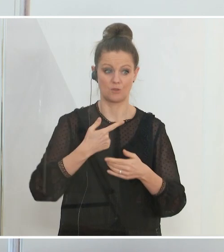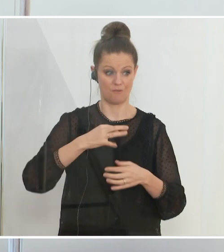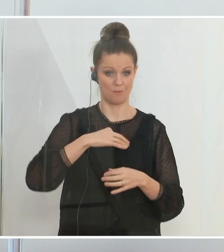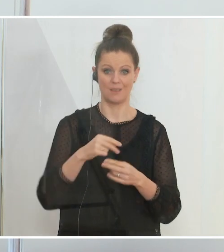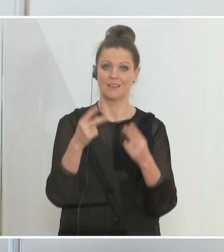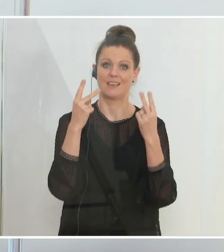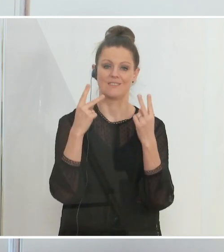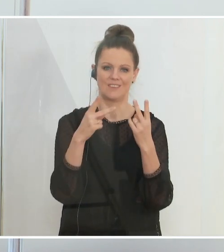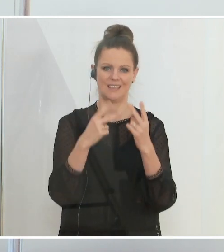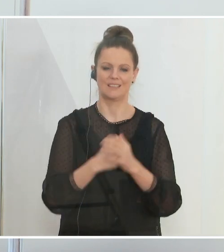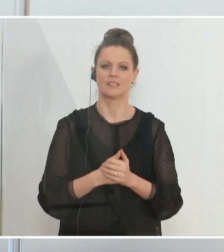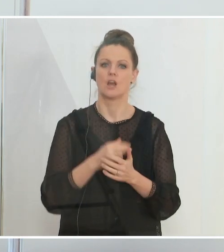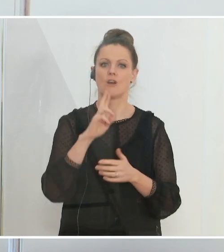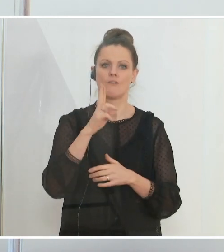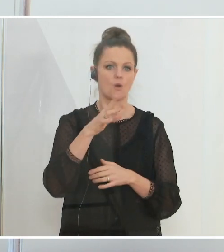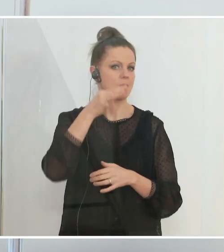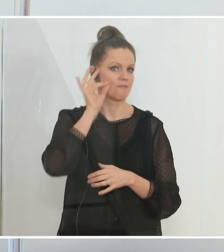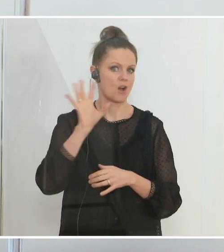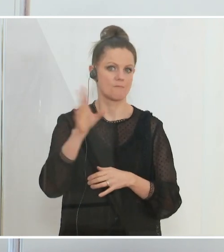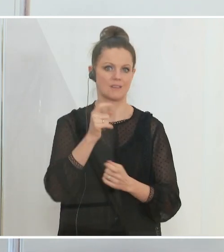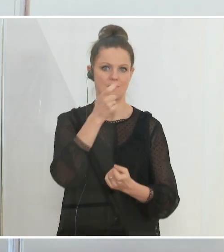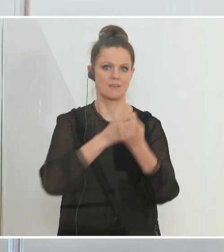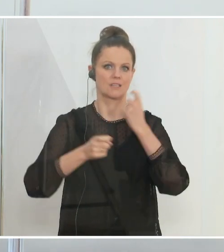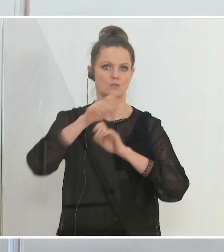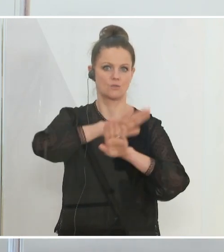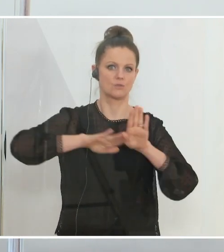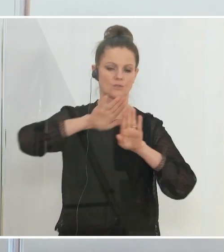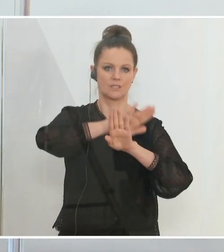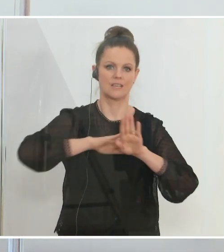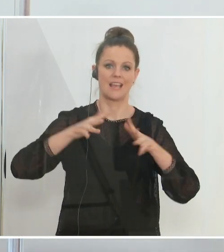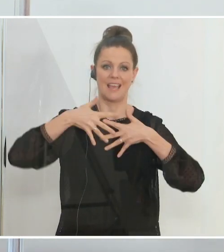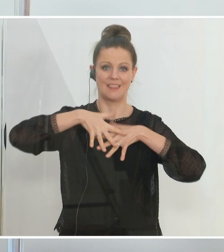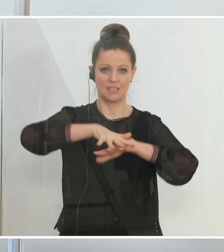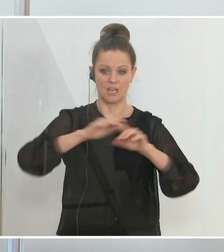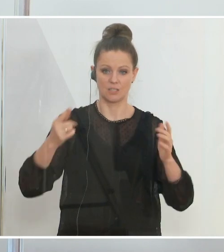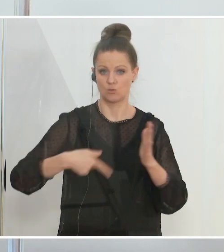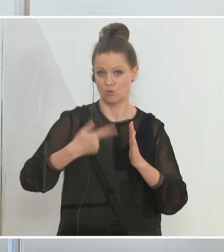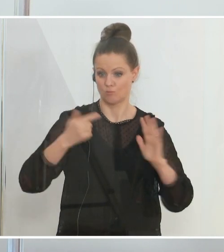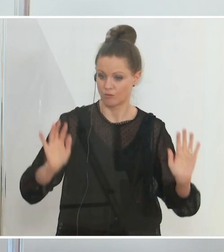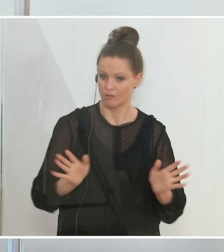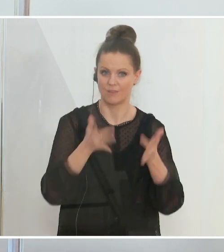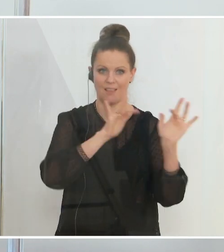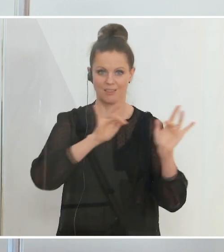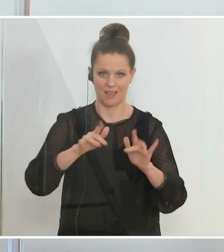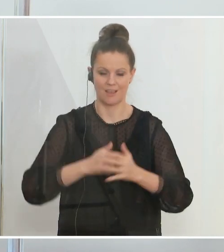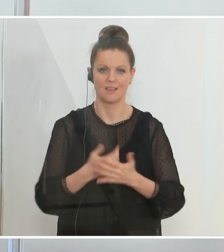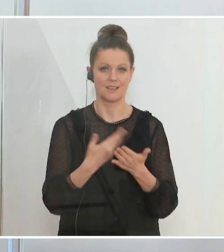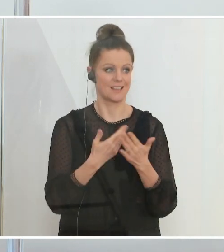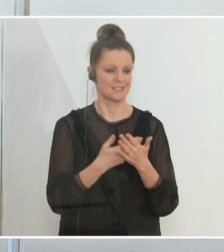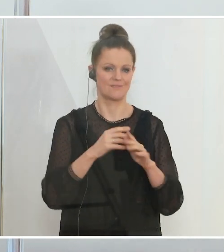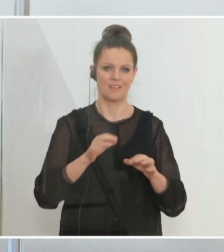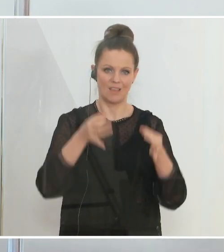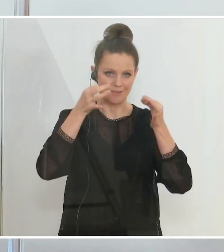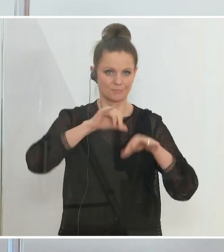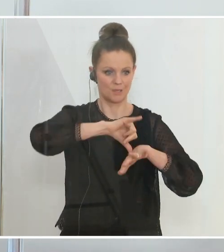überzeugt bin, dass Frauen mit Migrationshintergrund Integrationsmotoren sind. Wir haben daher konkrete